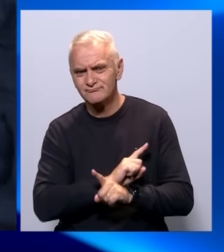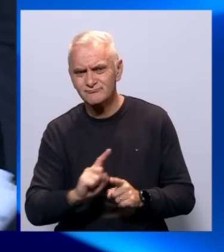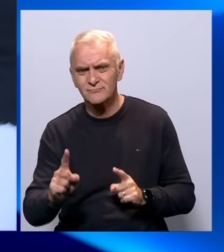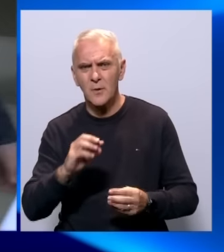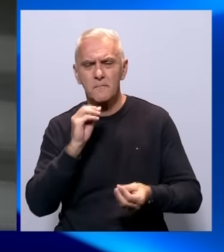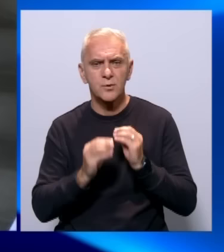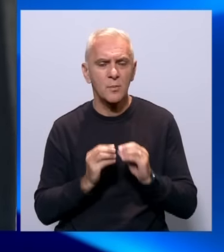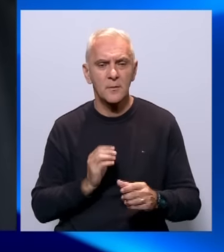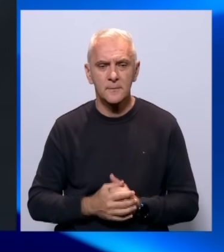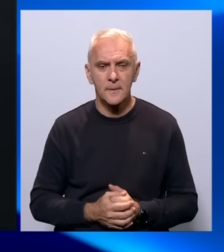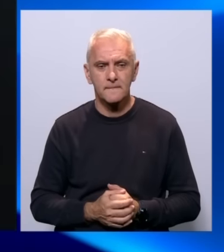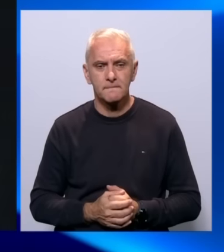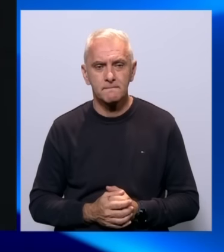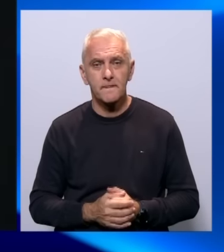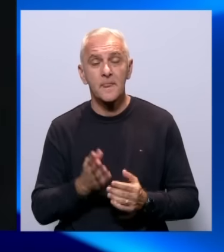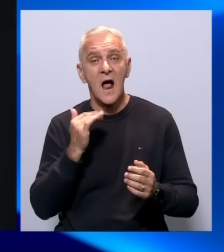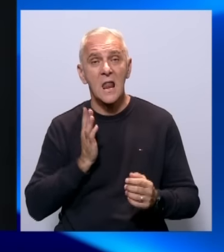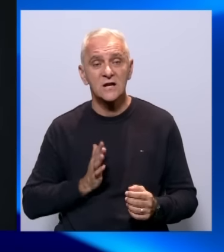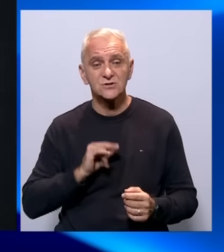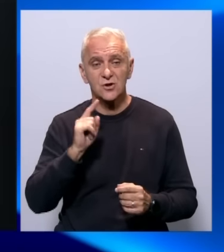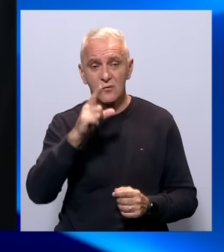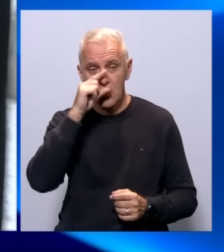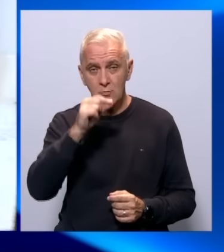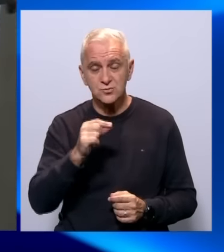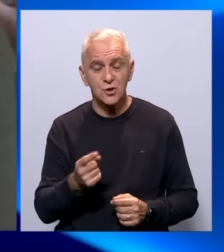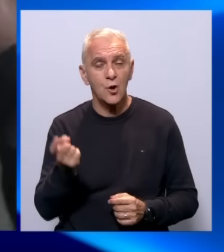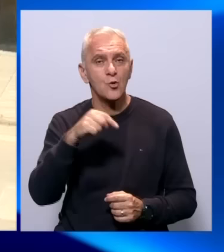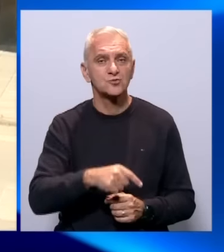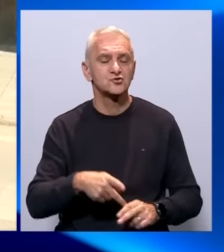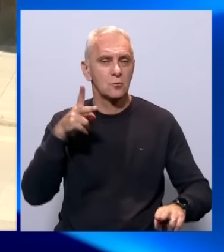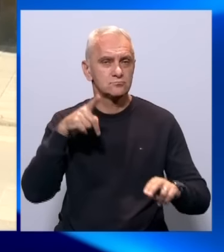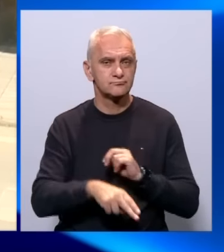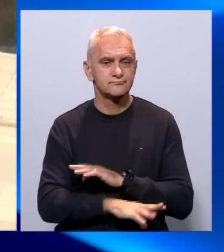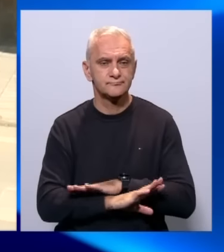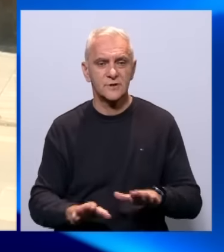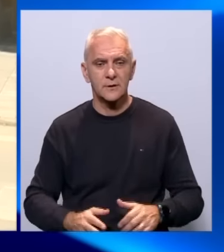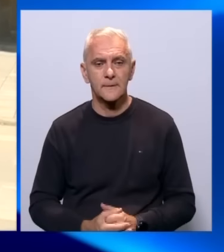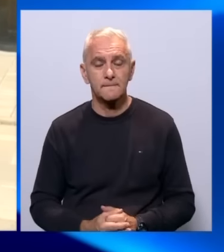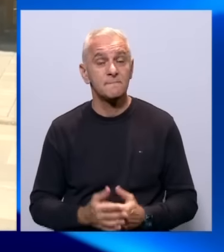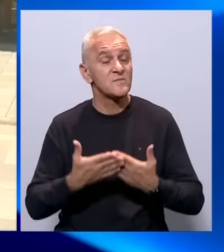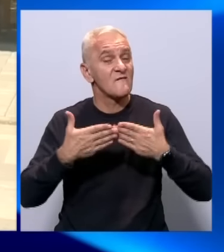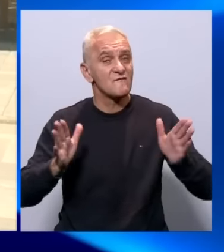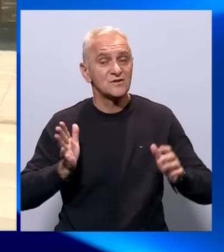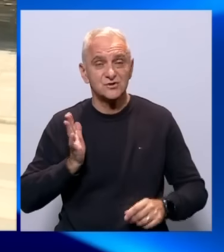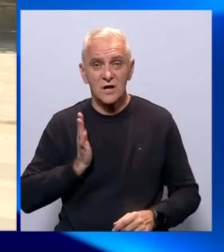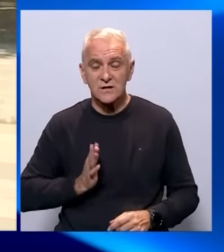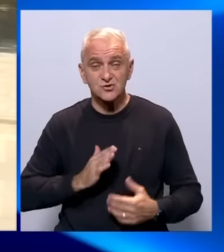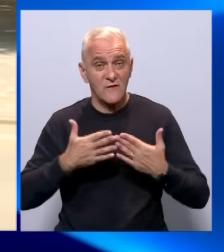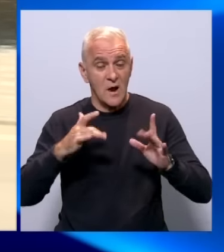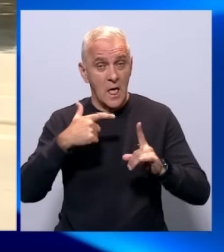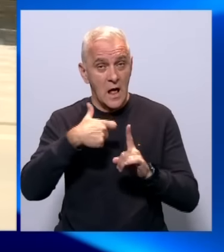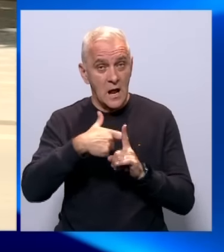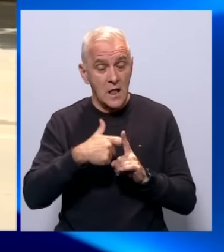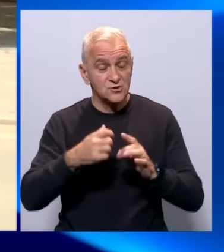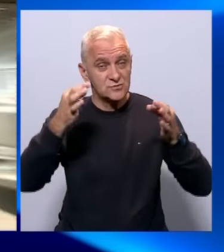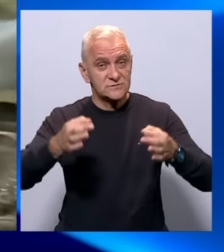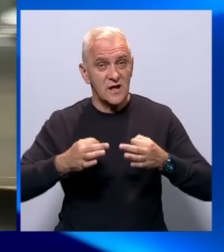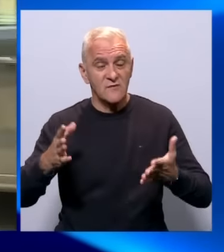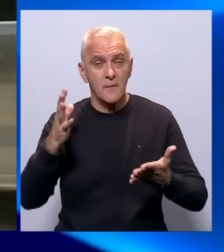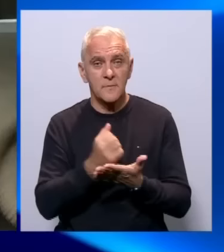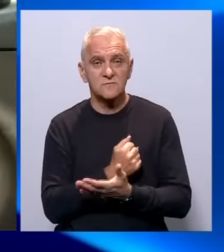skandalima i aferama. No za građane ove općine tome je došao kraj. Većina građana u Velikoj Kladuši slavi